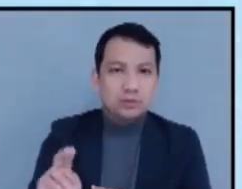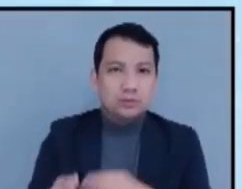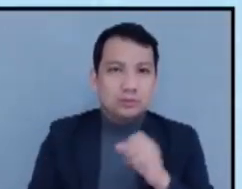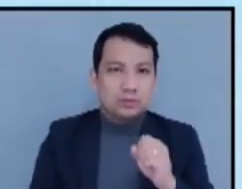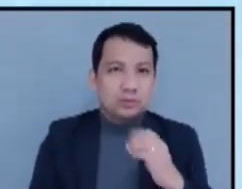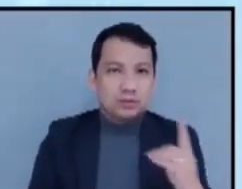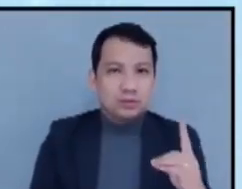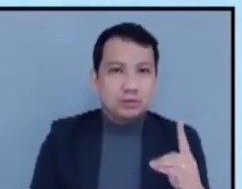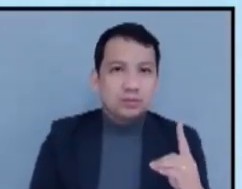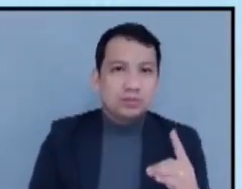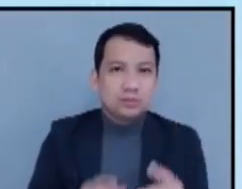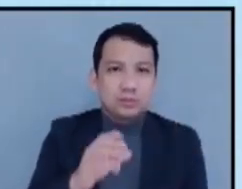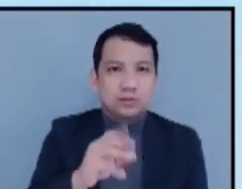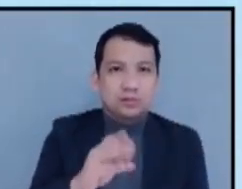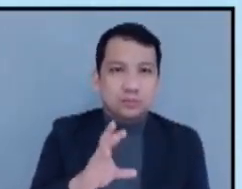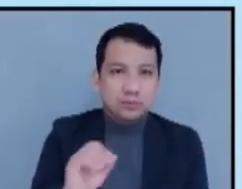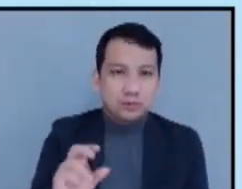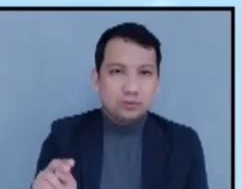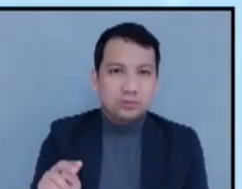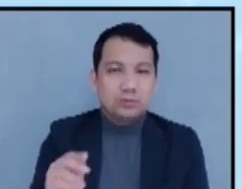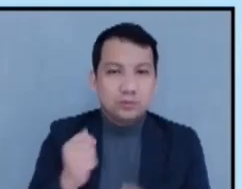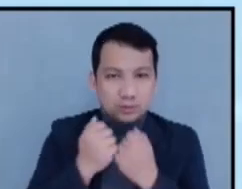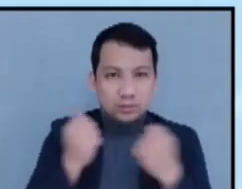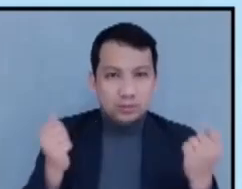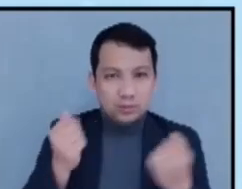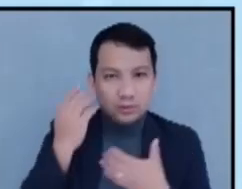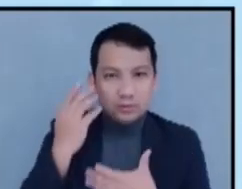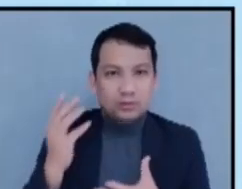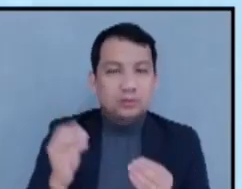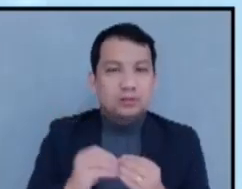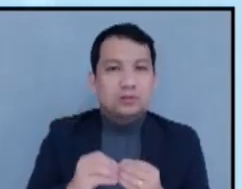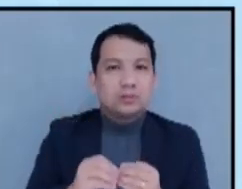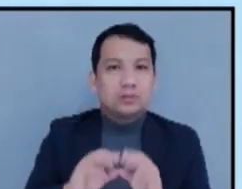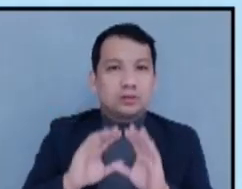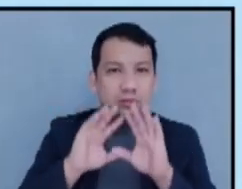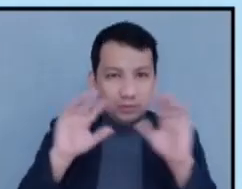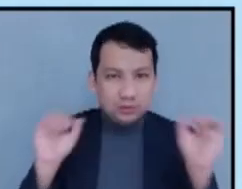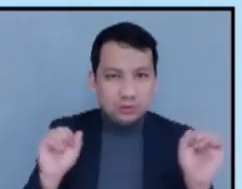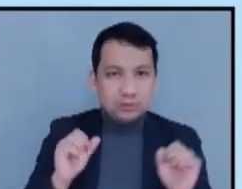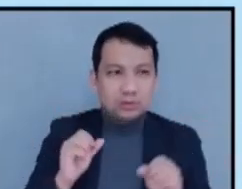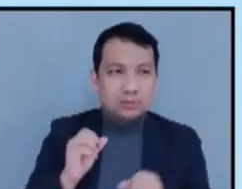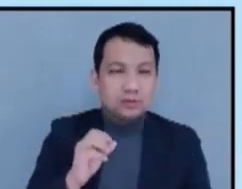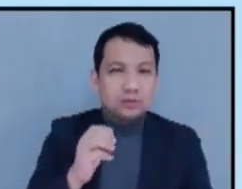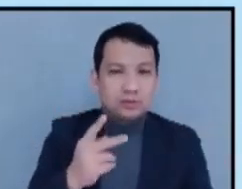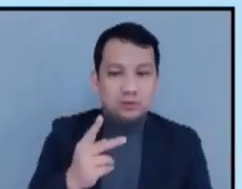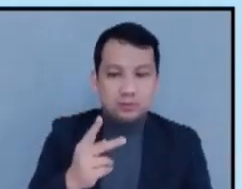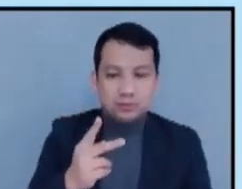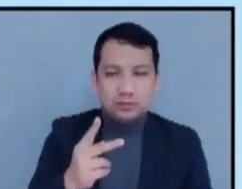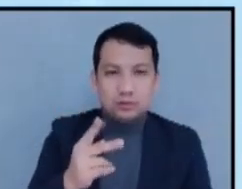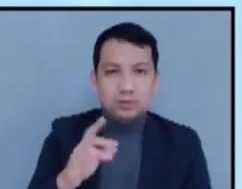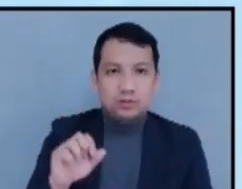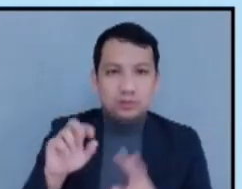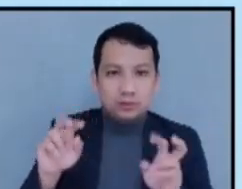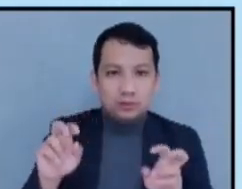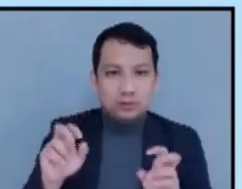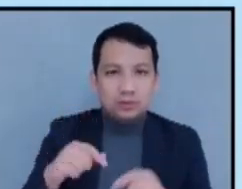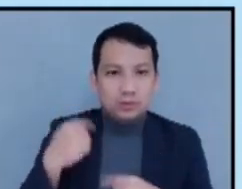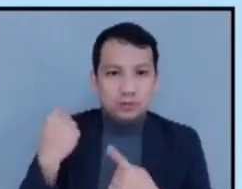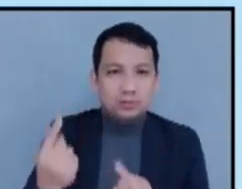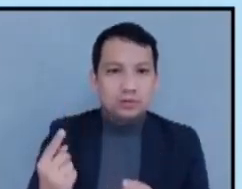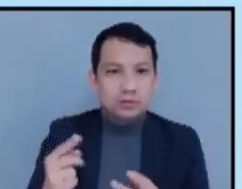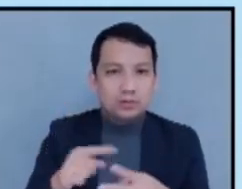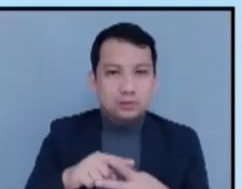Comic-Con. At kasabay nito, inanunsya rin ni Marvel Studios President na si Kevin Feige ang titles ng susunod na dalawang